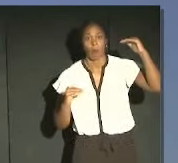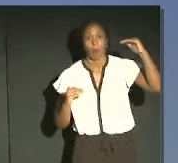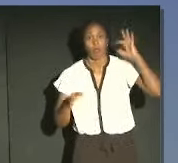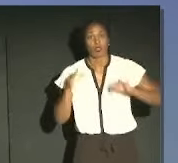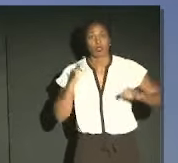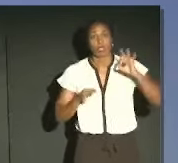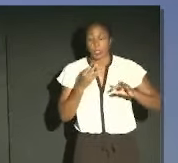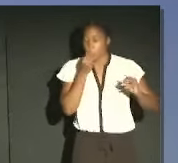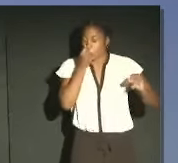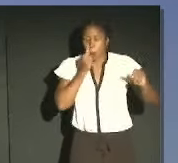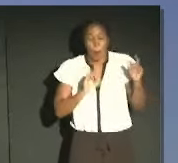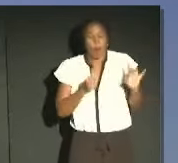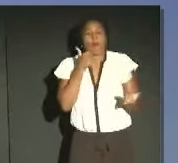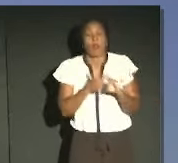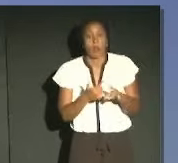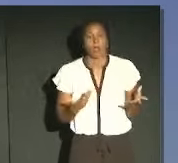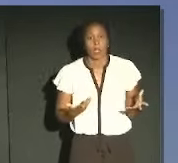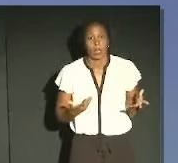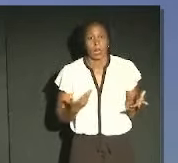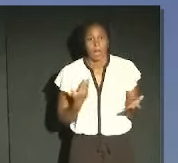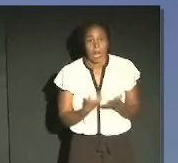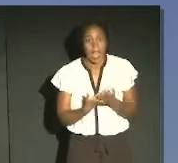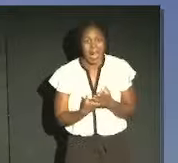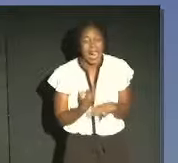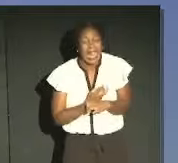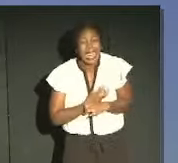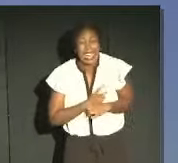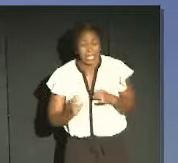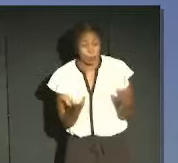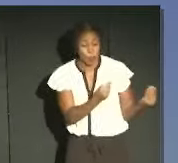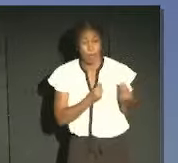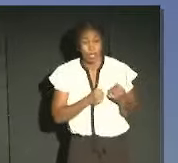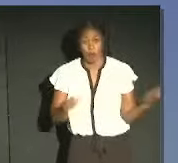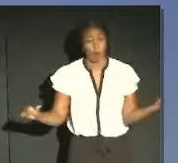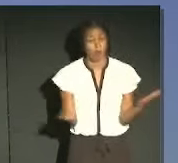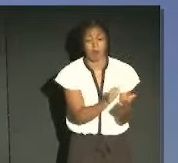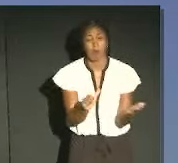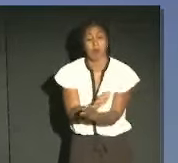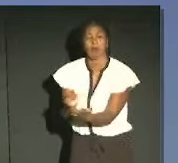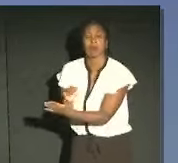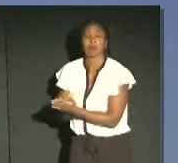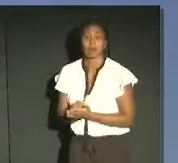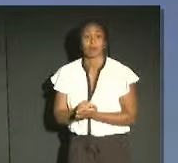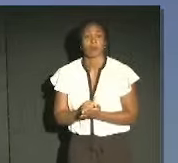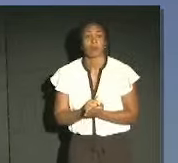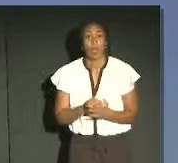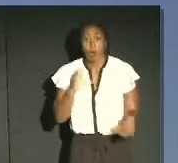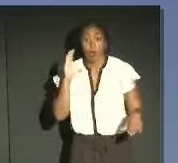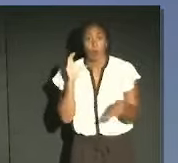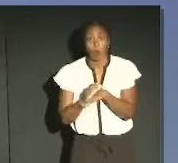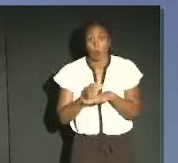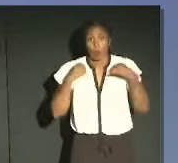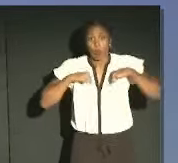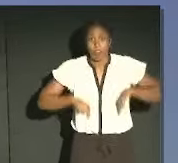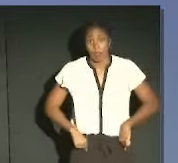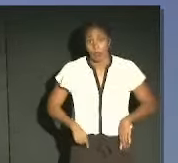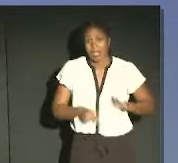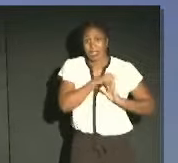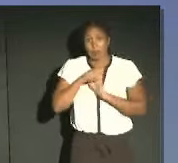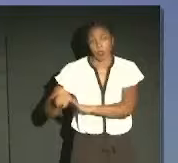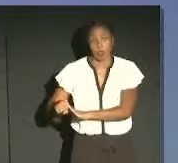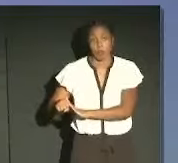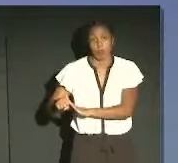en disant qu'il y avait effectivement un risque génocidaire avec des mesures conservatoires à l'encontre du gouvernement d'extrême droite de